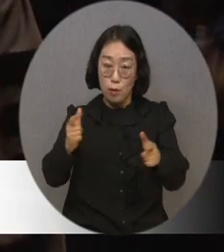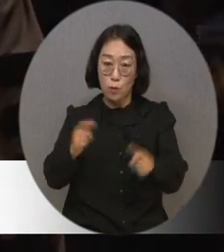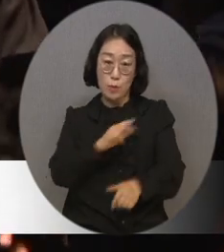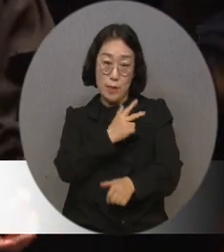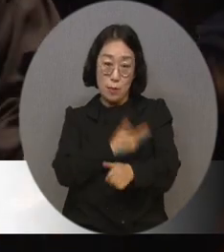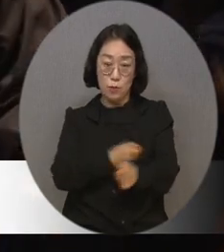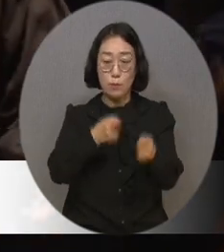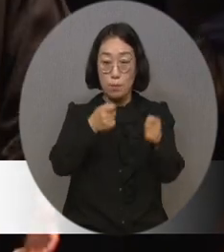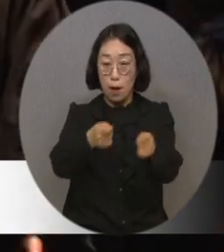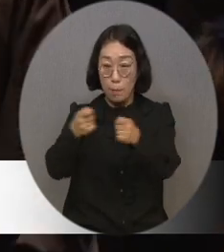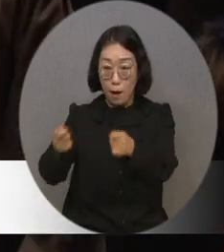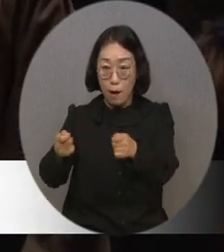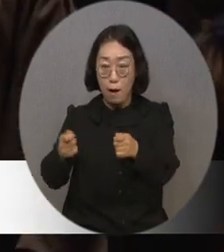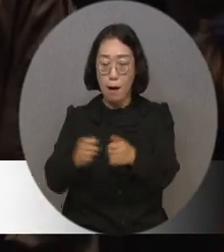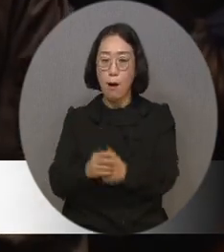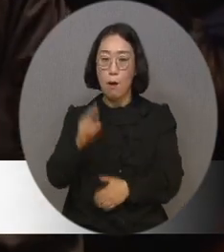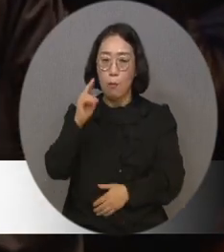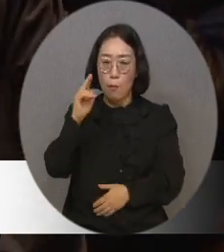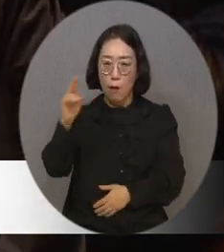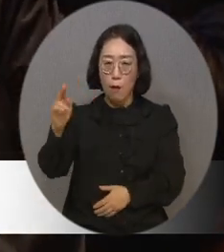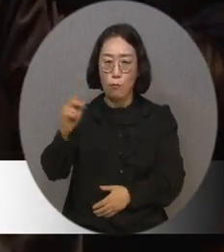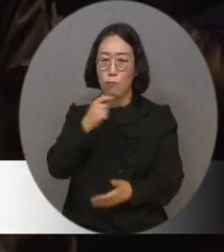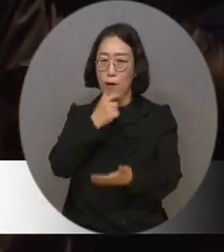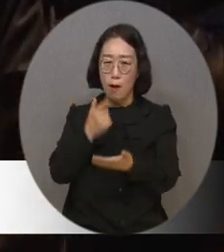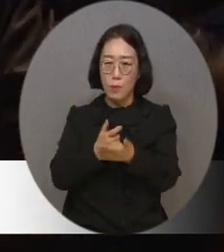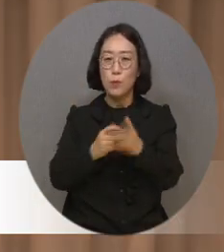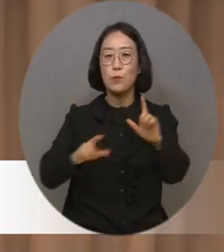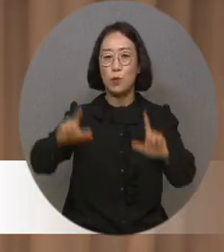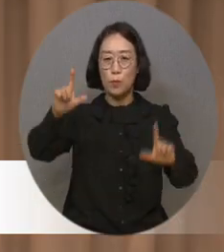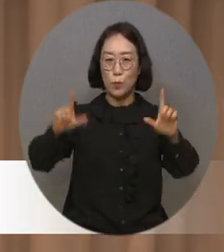자격증 등이 수여되어 뜻깊은 순서가 진행되었습니다.